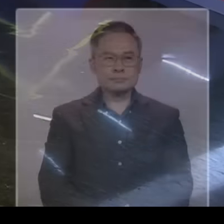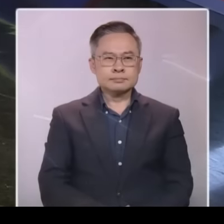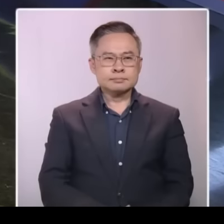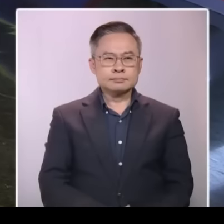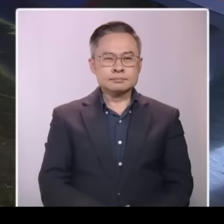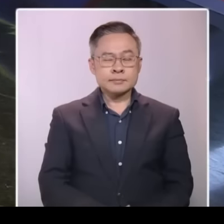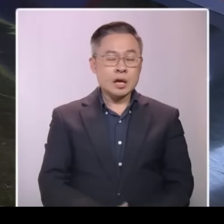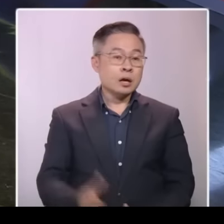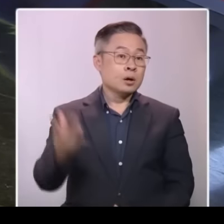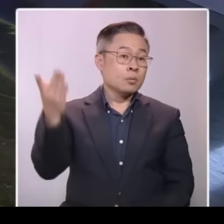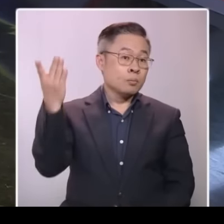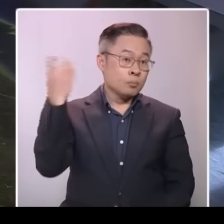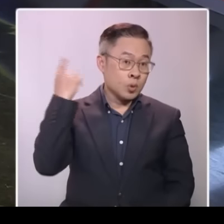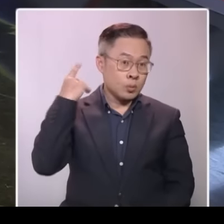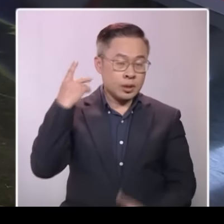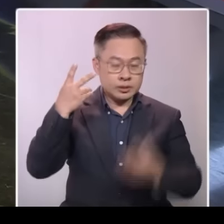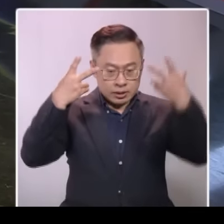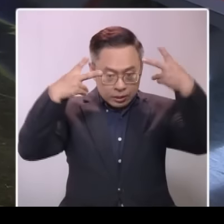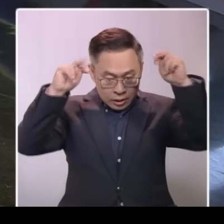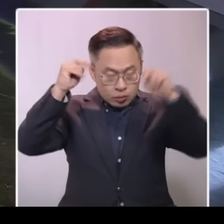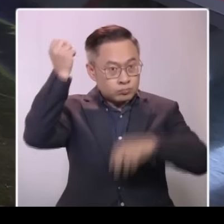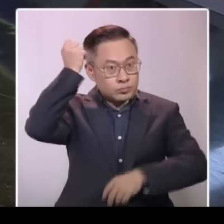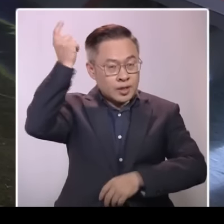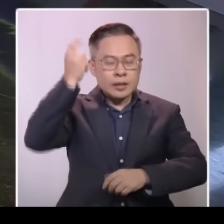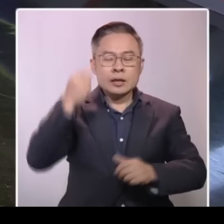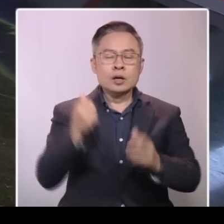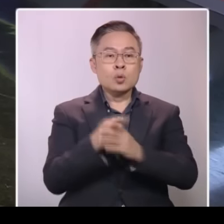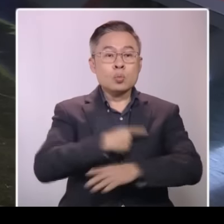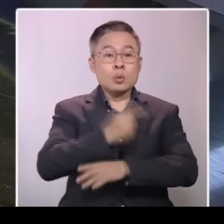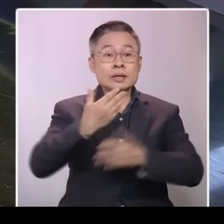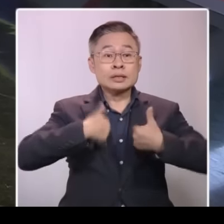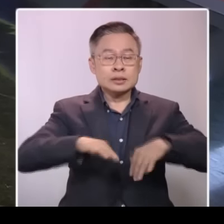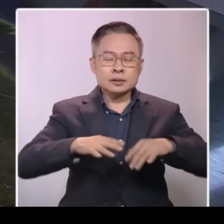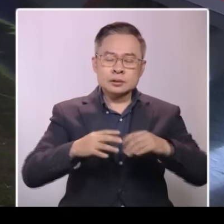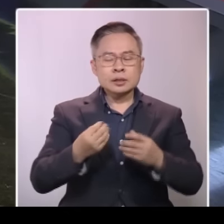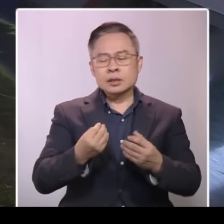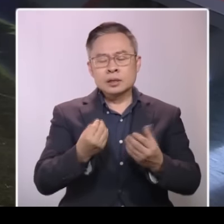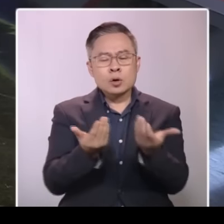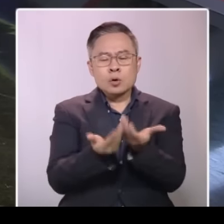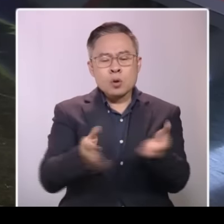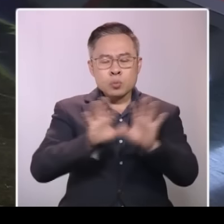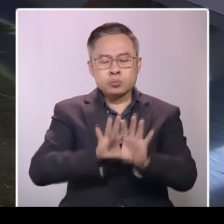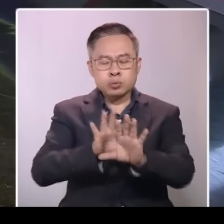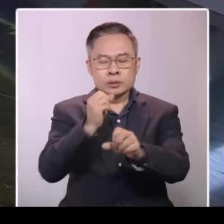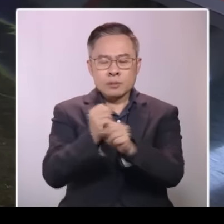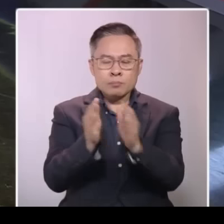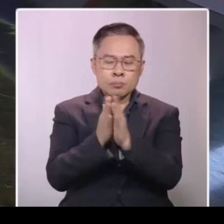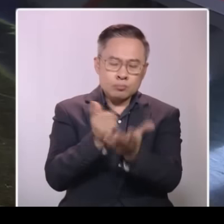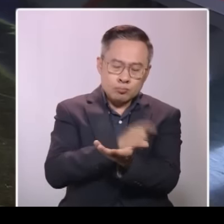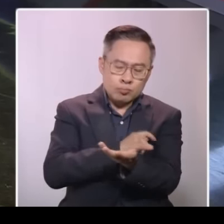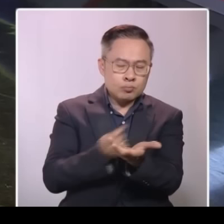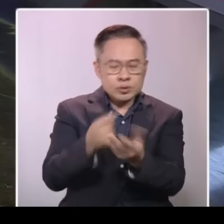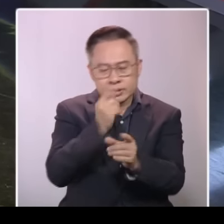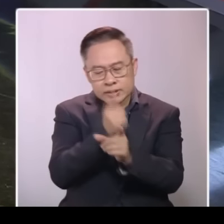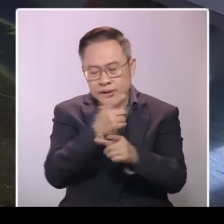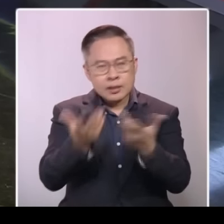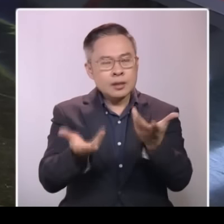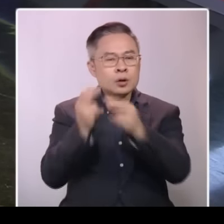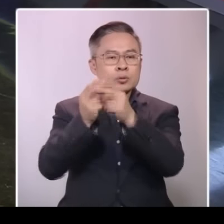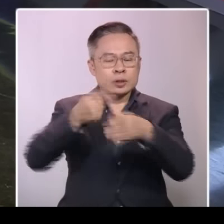หลังจากที่เมื่อวานนี้นายกรัฐมนตรีก็เฉลิมฉลองกันในครอบครัววันนี้นะครับนายกรัฐมนตรีคุณแพทองธารพร้อมกับแกนนำของพรรคเพื่อไทยก็